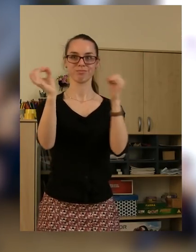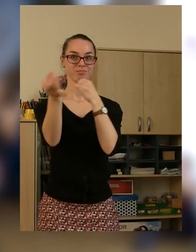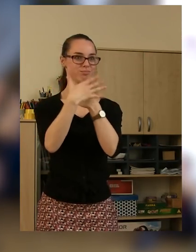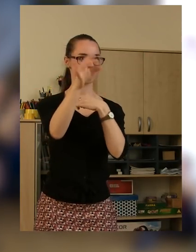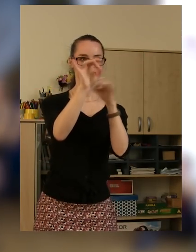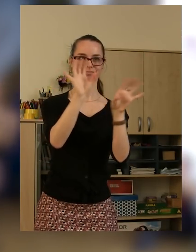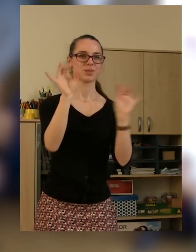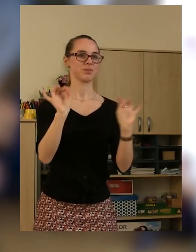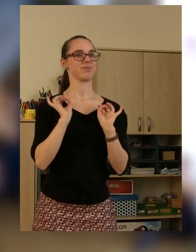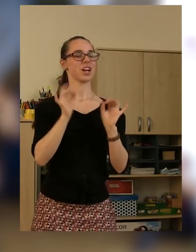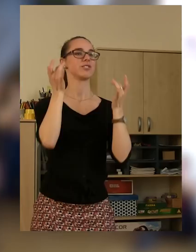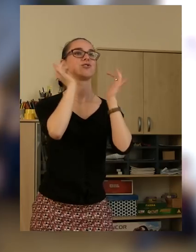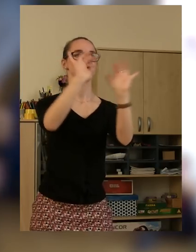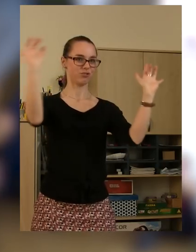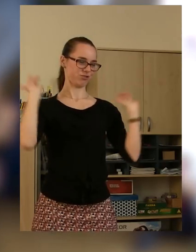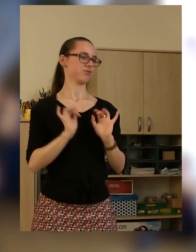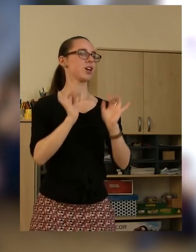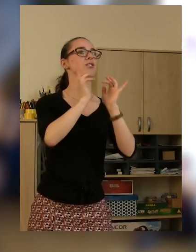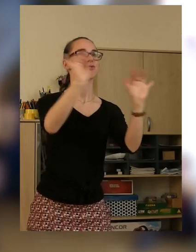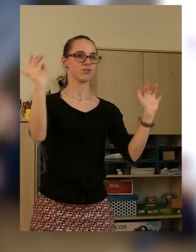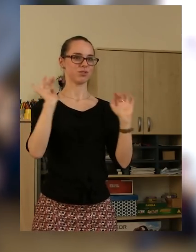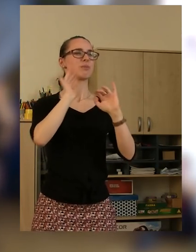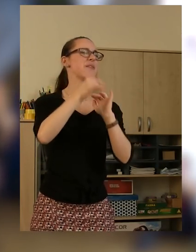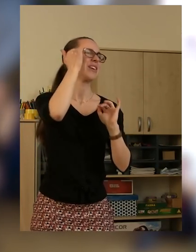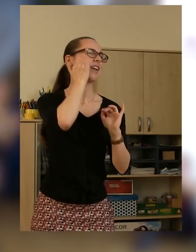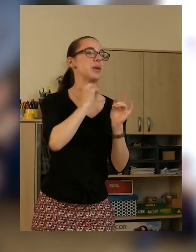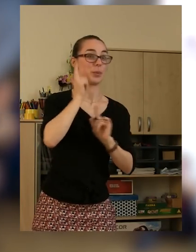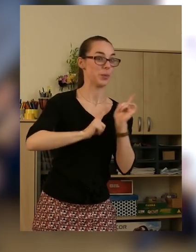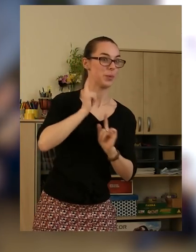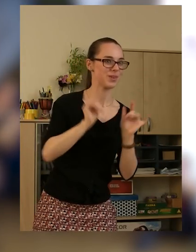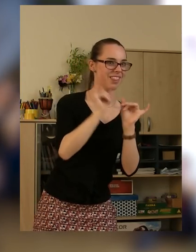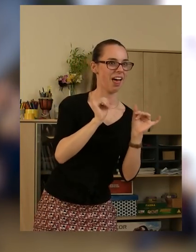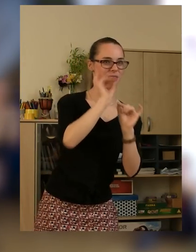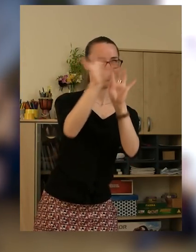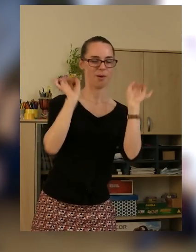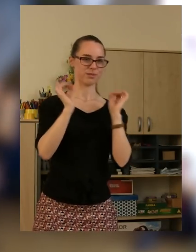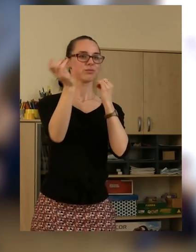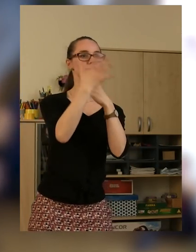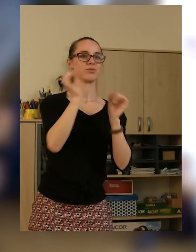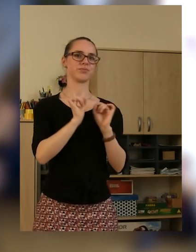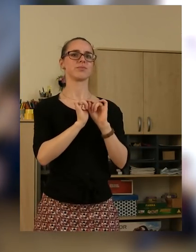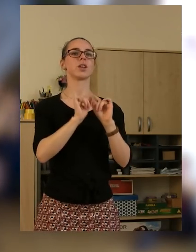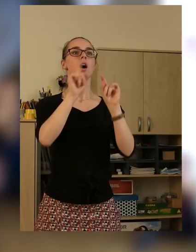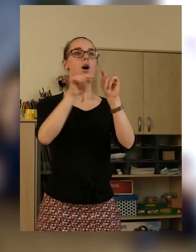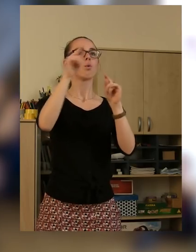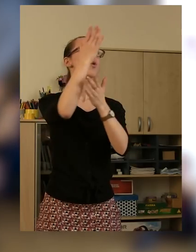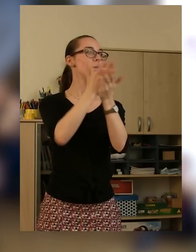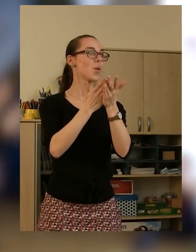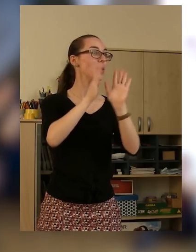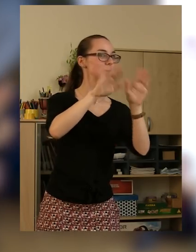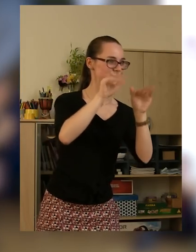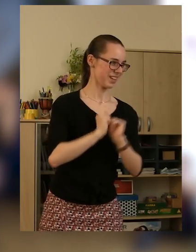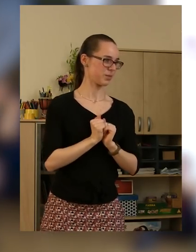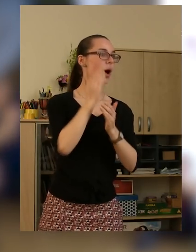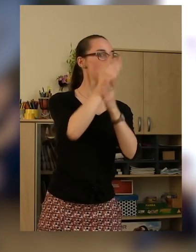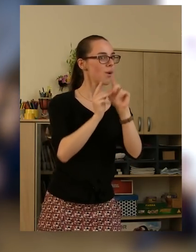takový moc. Jo? Všechno to, co lidi mají rádi. Pak pokračovalo ještě méně lidí. To třetí město,